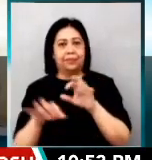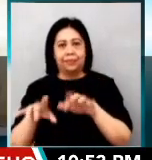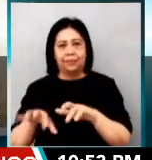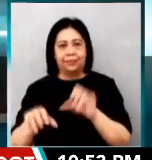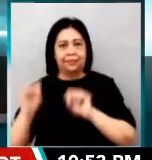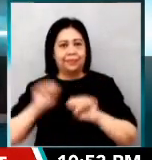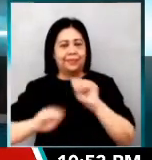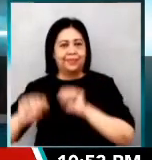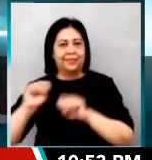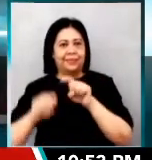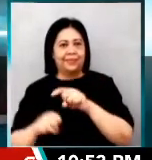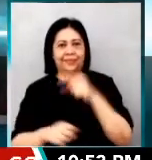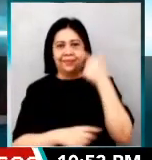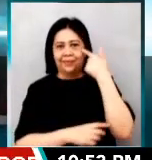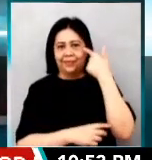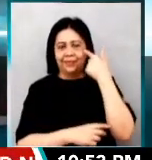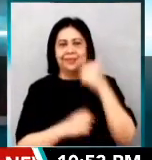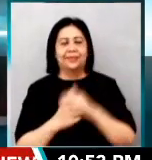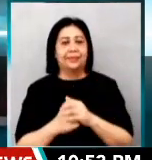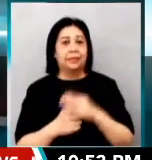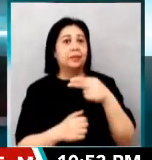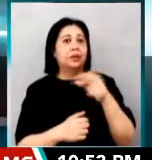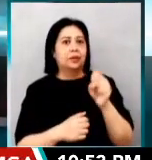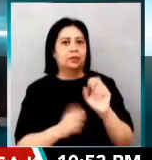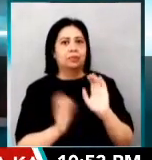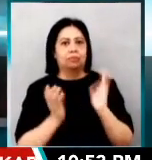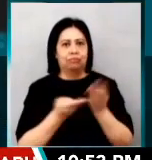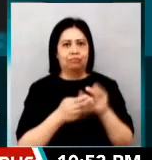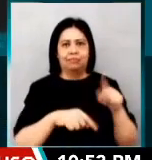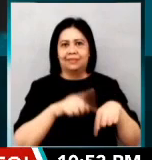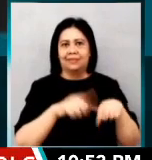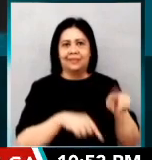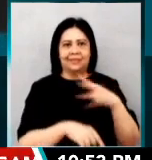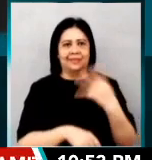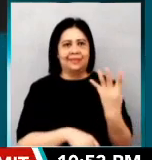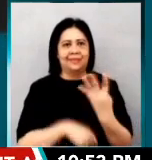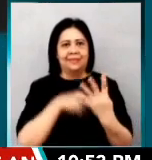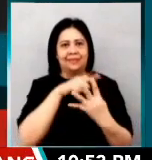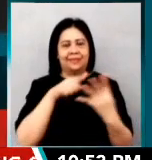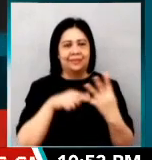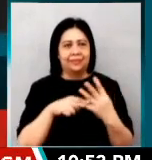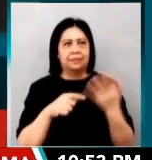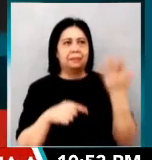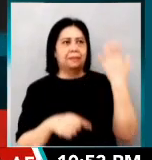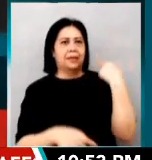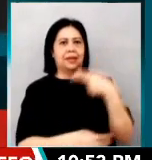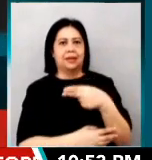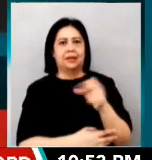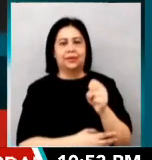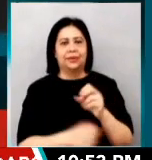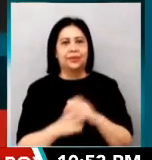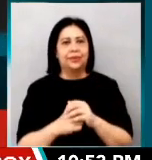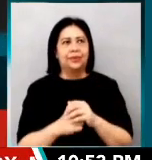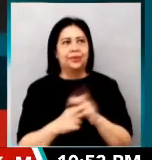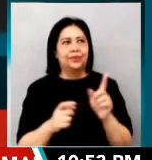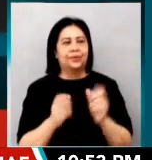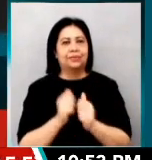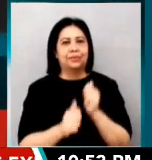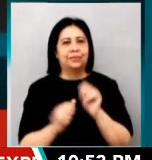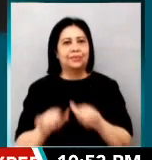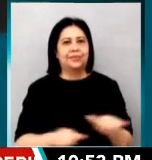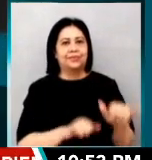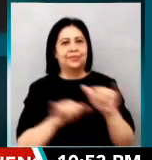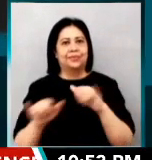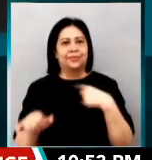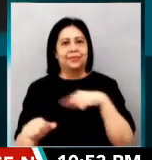si Gian. High school naging magkakaibigan ang apat. Back in high school, yung pinaka-common naman sa amin is mahilig